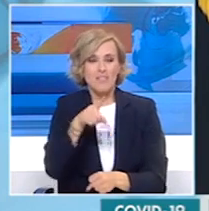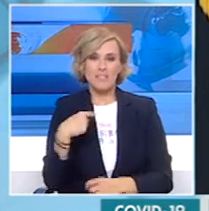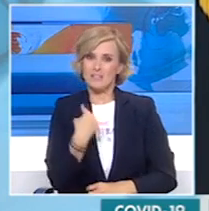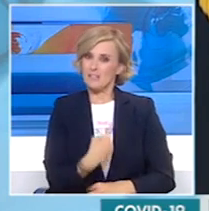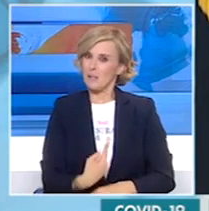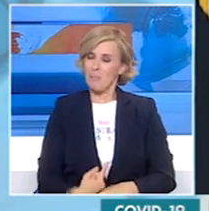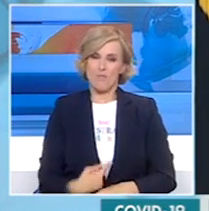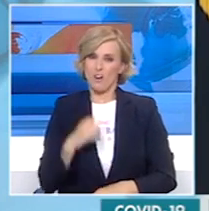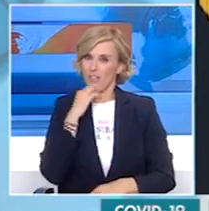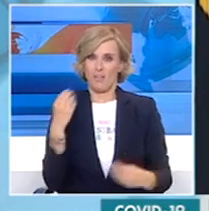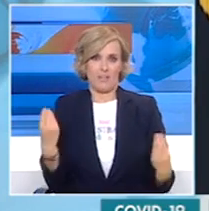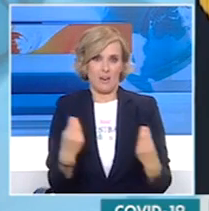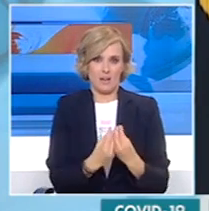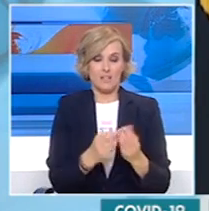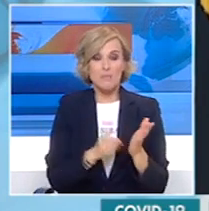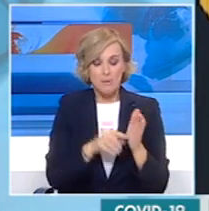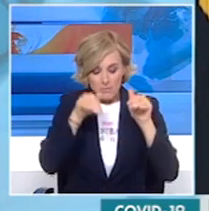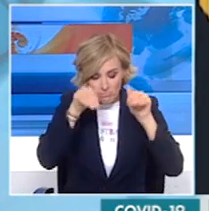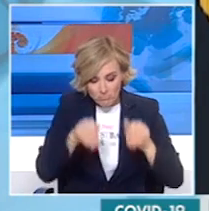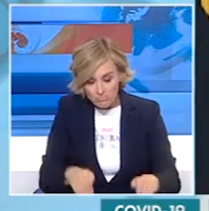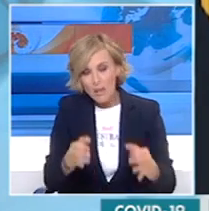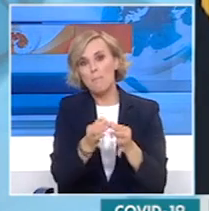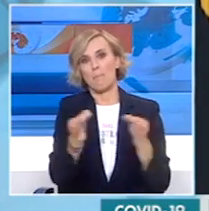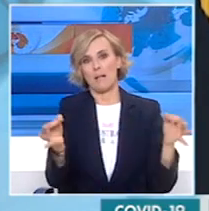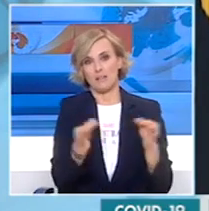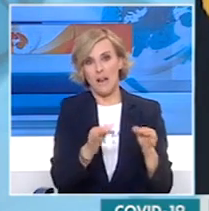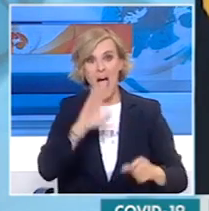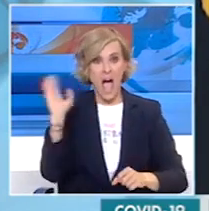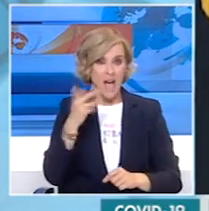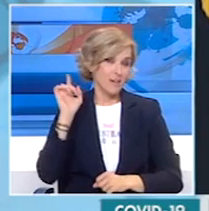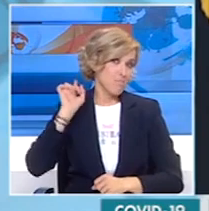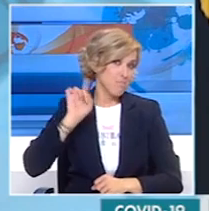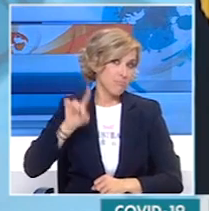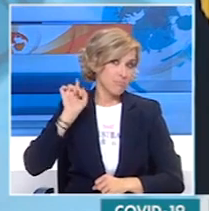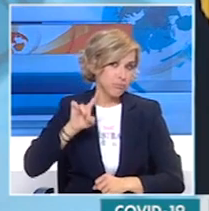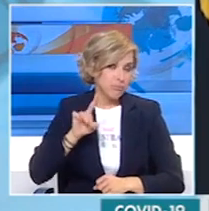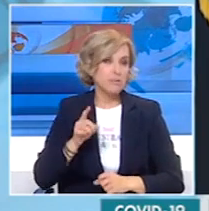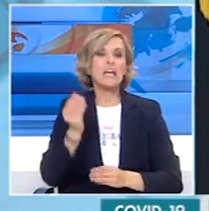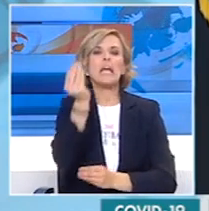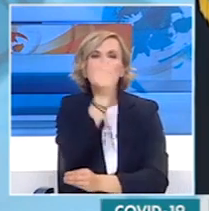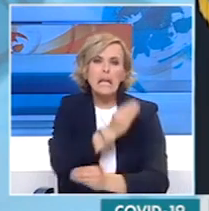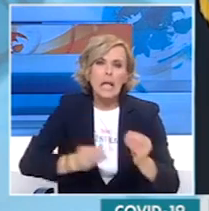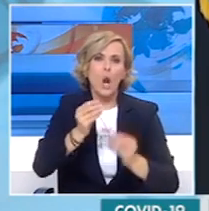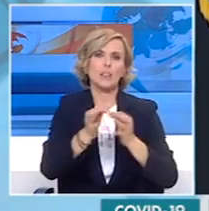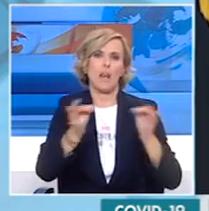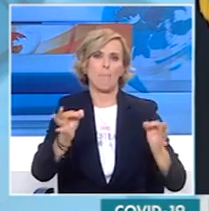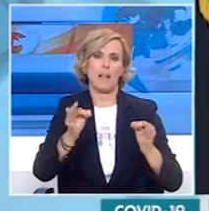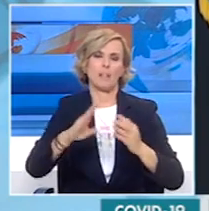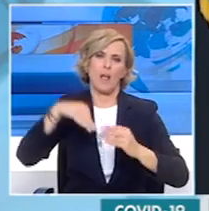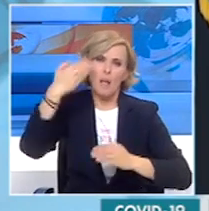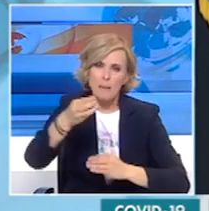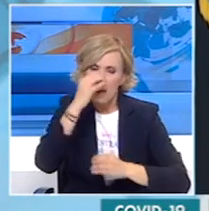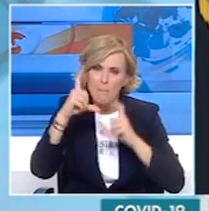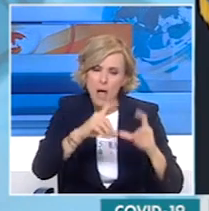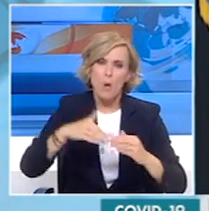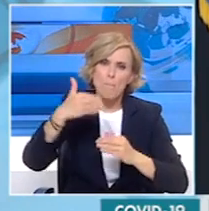είδους παράμετρος μπορεί να μας οδηγήσει πολλές μέρες πίσω. Άρα αυτό είναι κάτι το οποίο δεν είναι αποδεκτό και στο μέτρο που θα